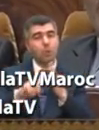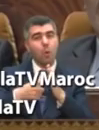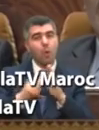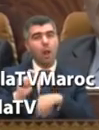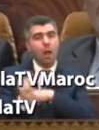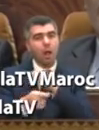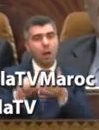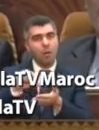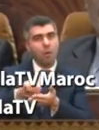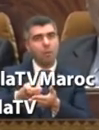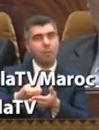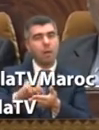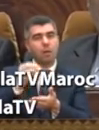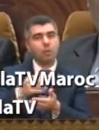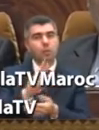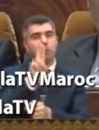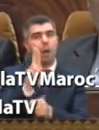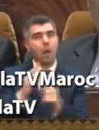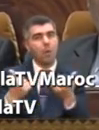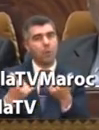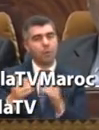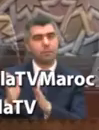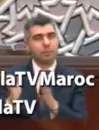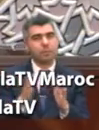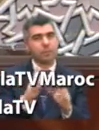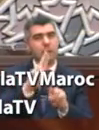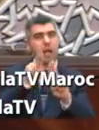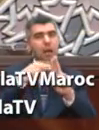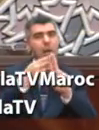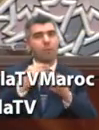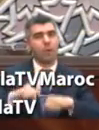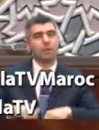الأنشطة السوسيو اقتصادية القروية نسائلكم. جواب السيد الوزير.